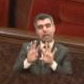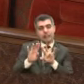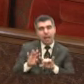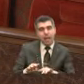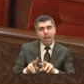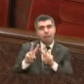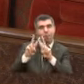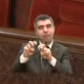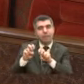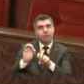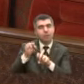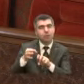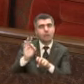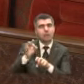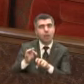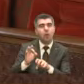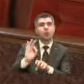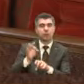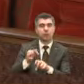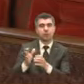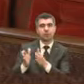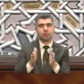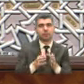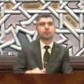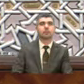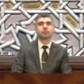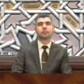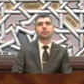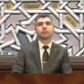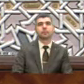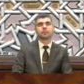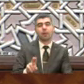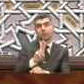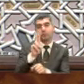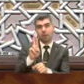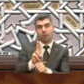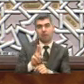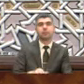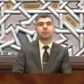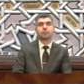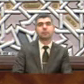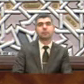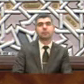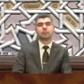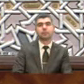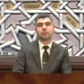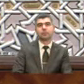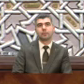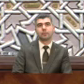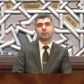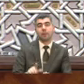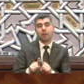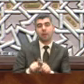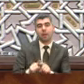الطرد التعسفي دون انتظار الحكم ديال المحكمه. وشكرا. شكرا سيد الوزير. السؤال الموالي والاخير في هذا القطاع هو عن